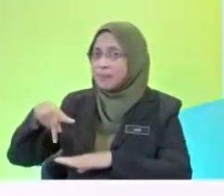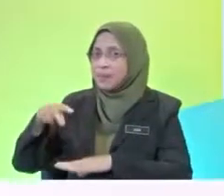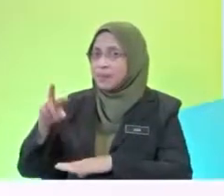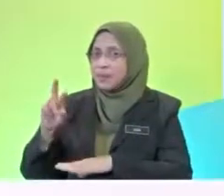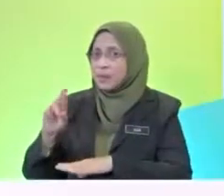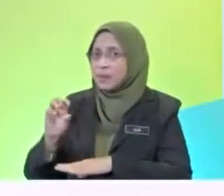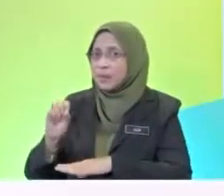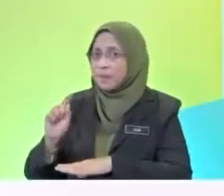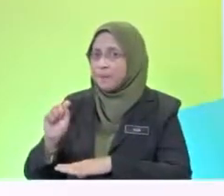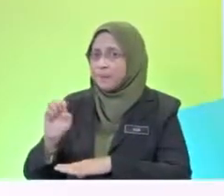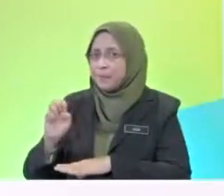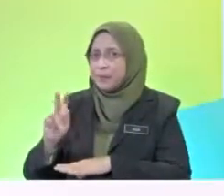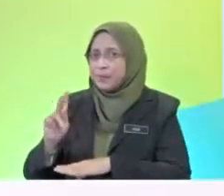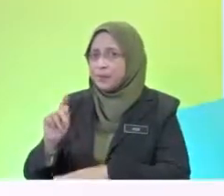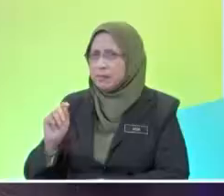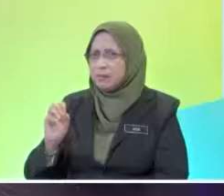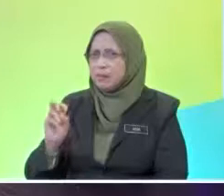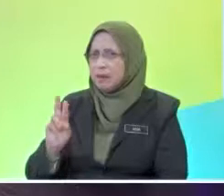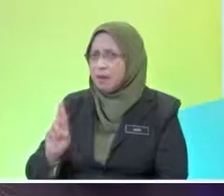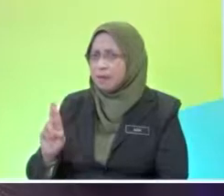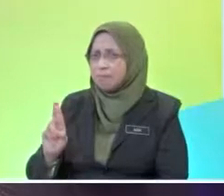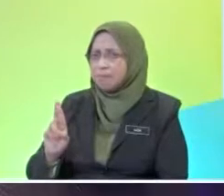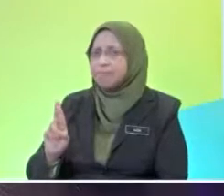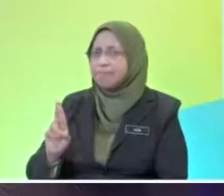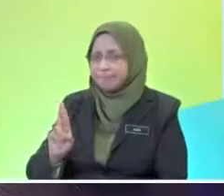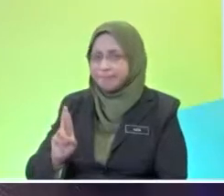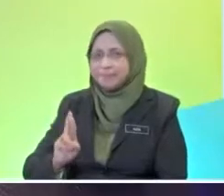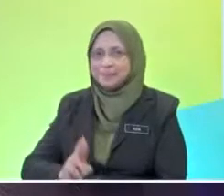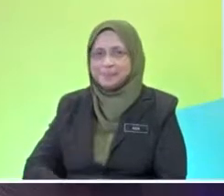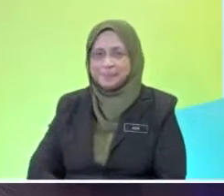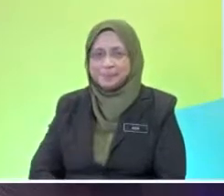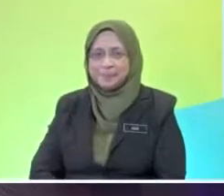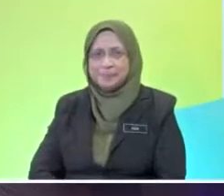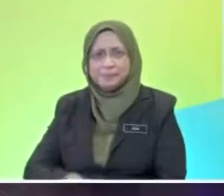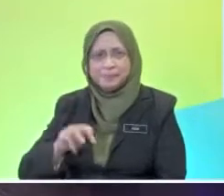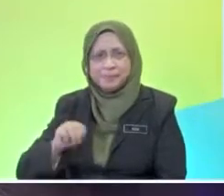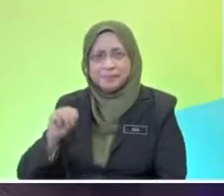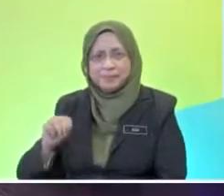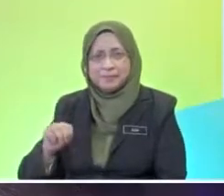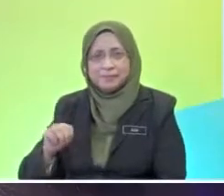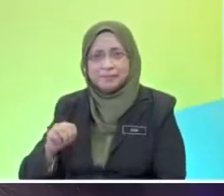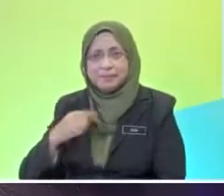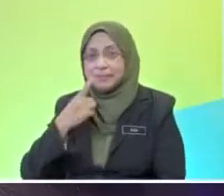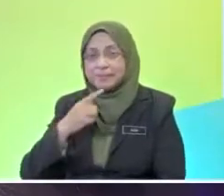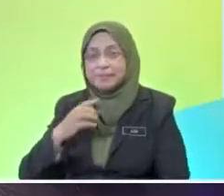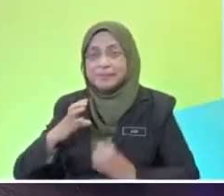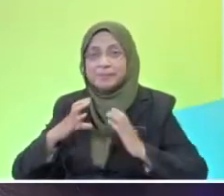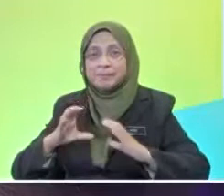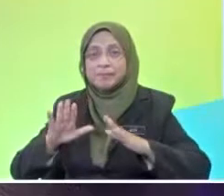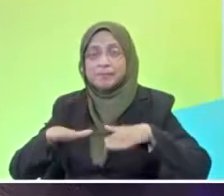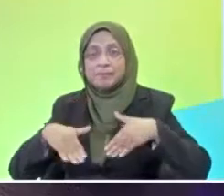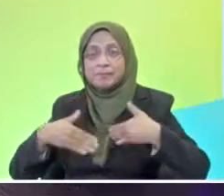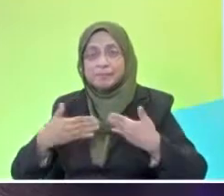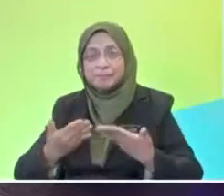Baik, yang pertama, cubaan yang baik untuk Abang Sean. Okey, murid-murid atas talian kita ada yang mencuba tak? Bagaimana